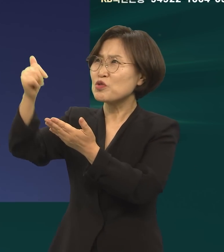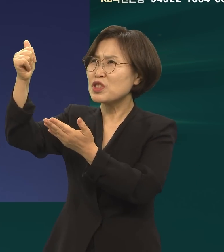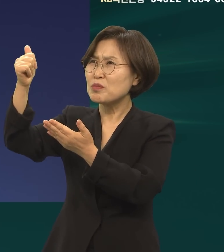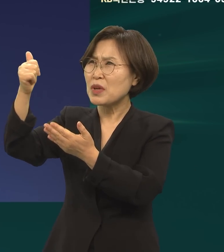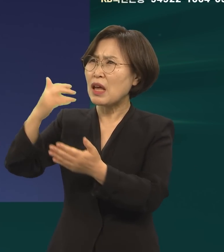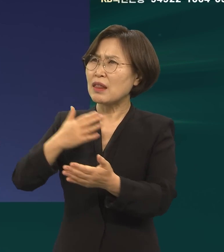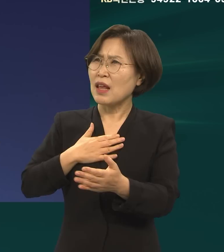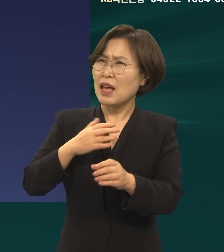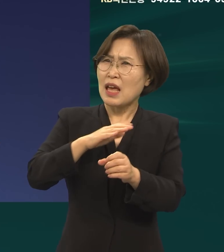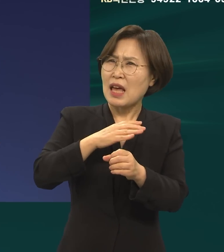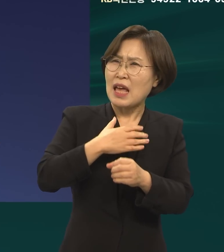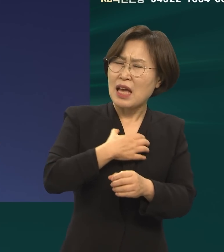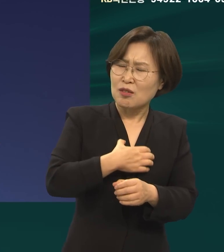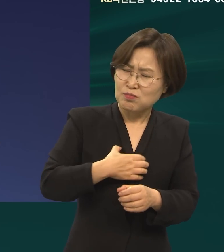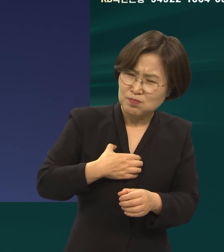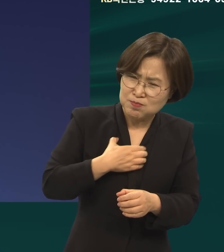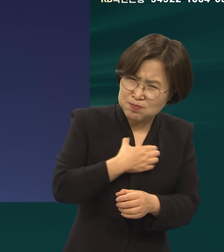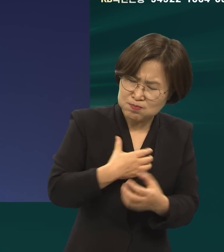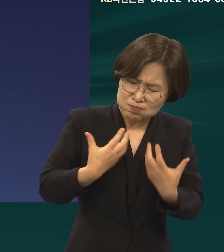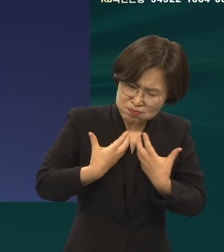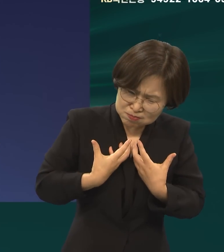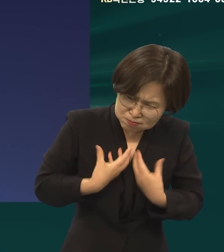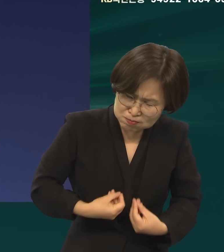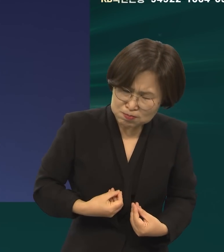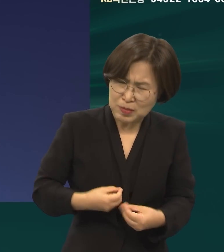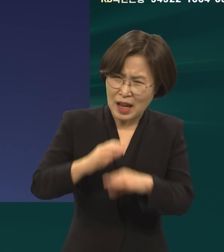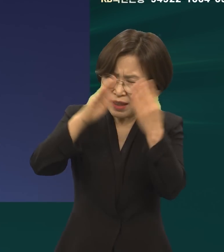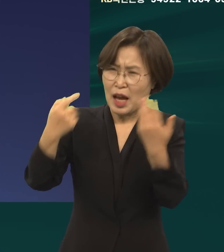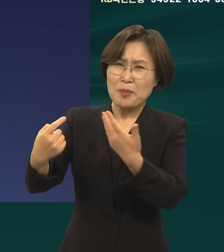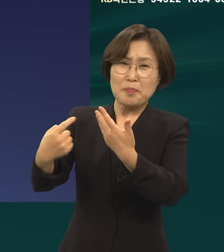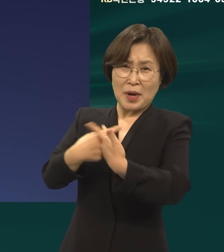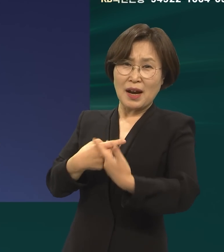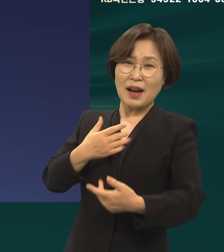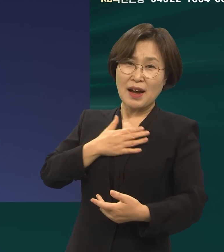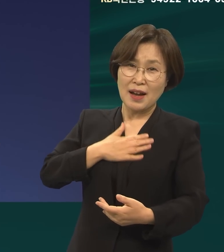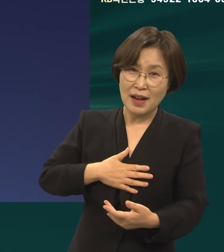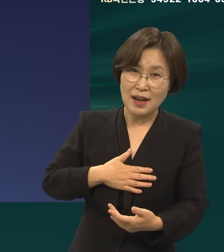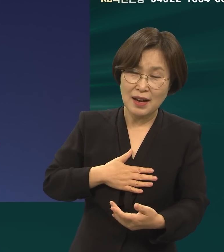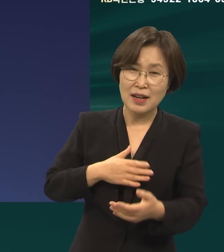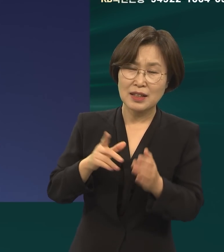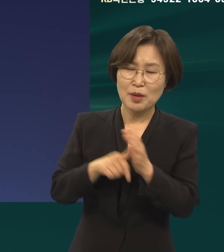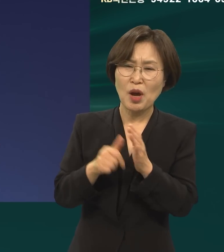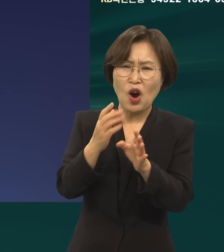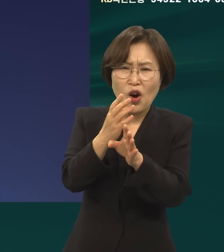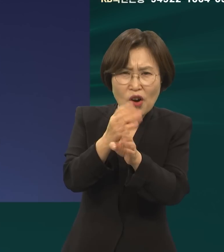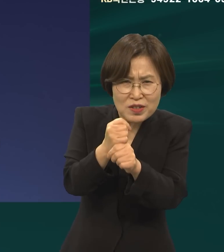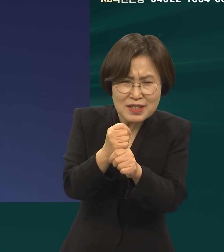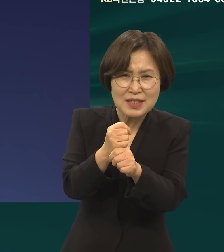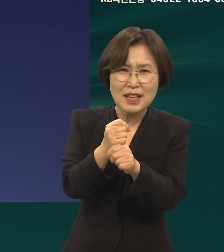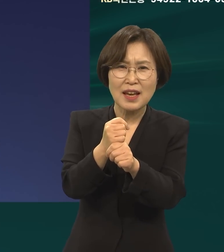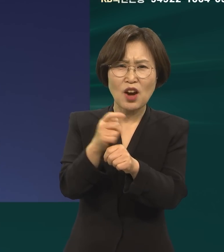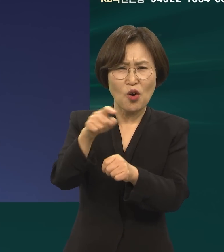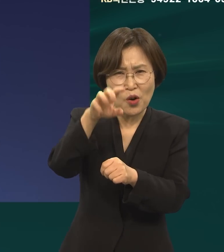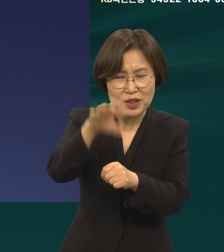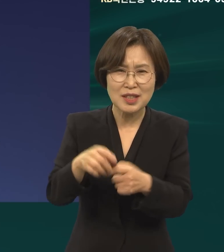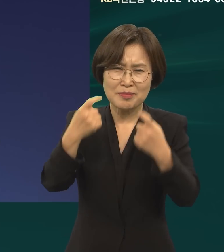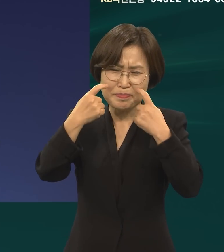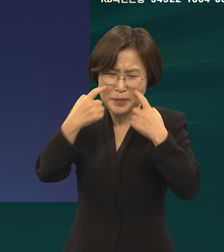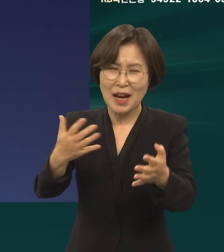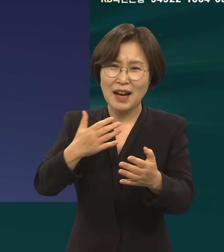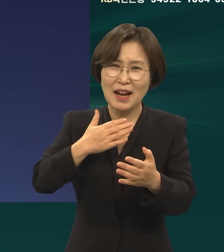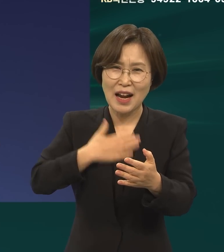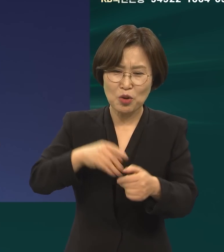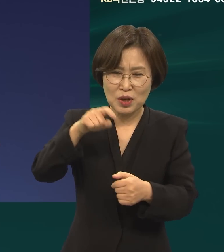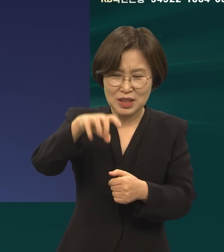내 슬픔과 좌절과 낙심을 다 하시기에 어느 날 어느 시간에 어느 장소인지 정확히 하시고